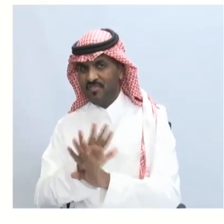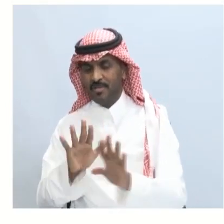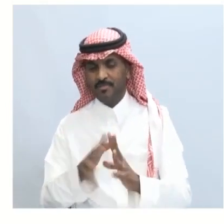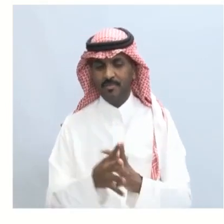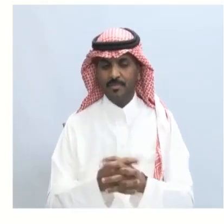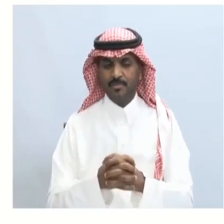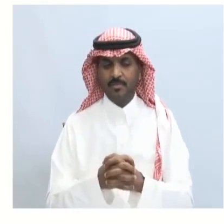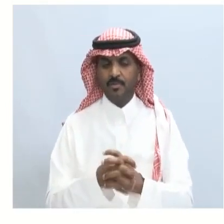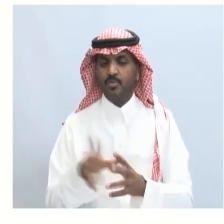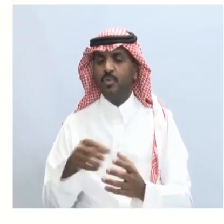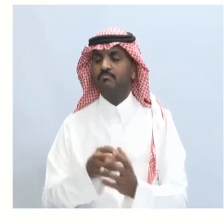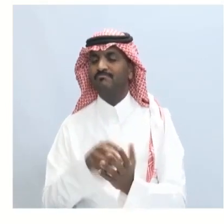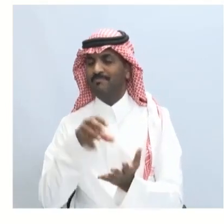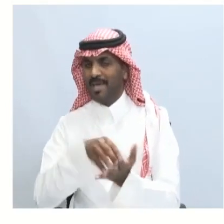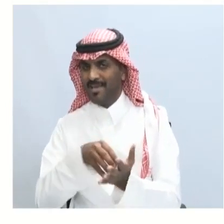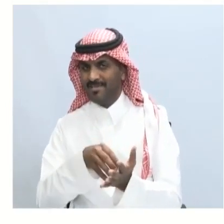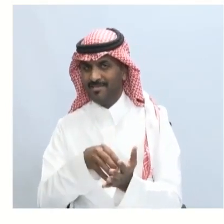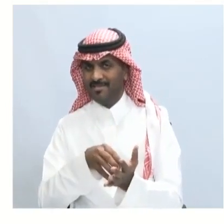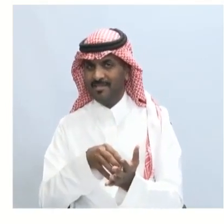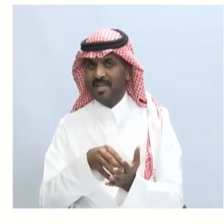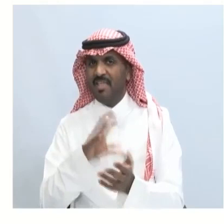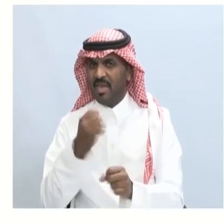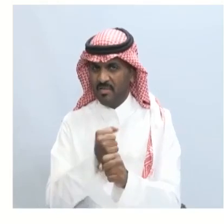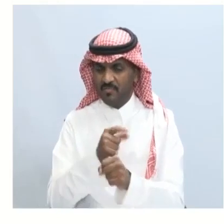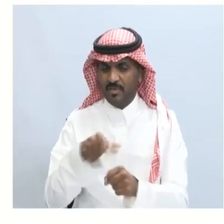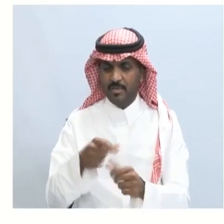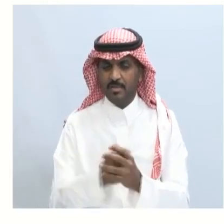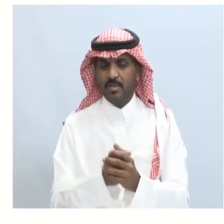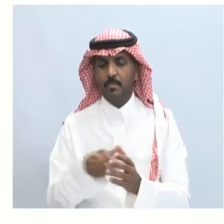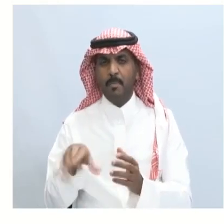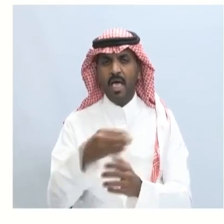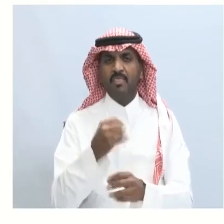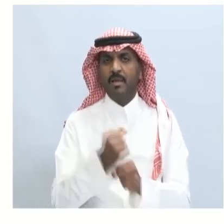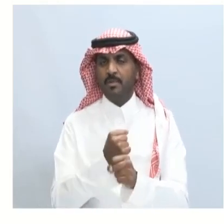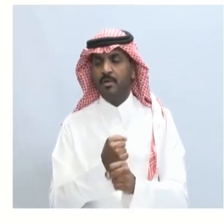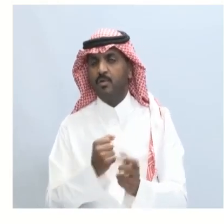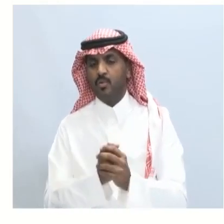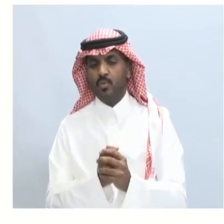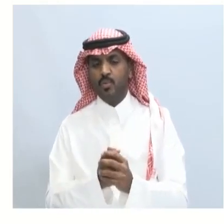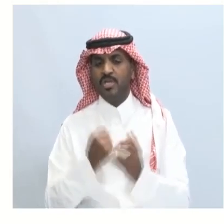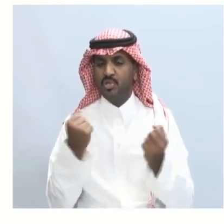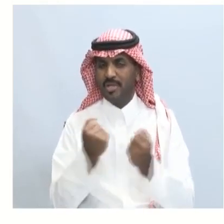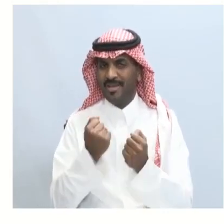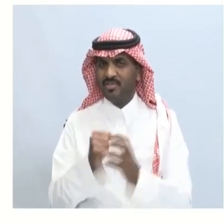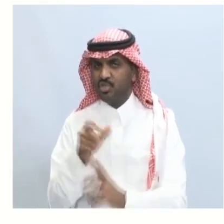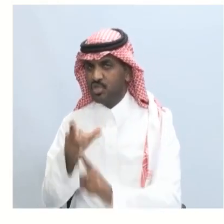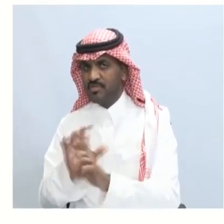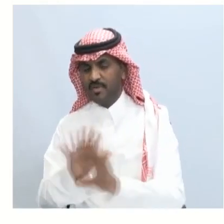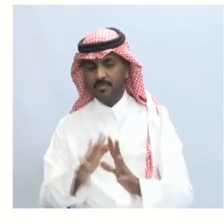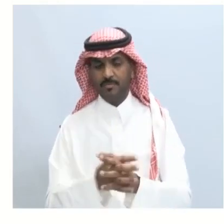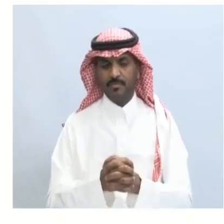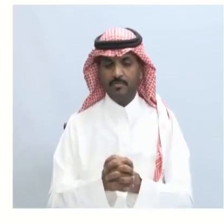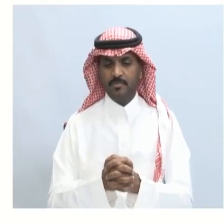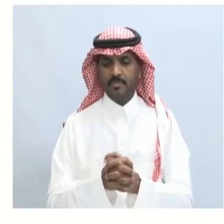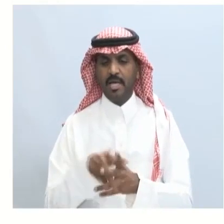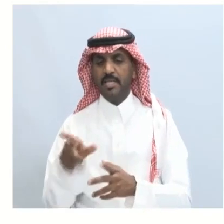اذا المكان الذي يعتد به بالنسبه لبعض الاعمال ونشاطات الشخص فقط فاذا اي